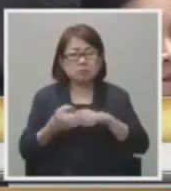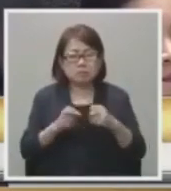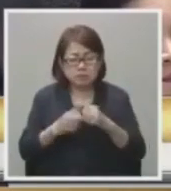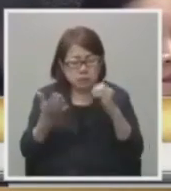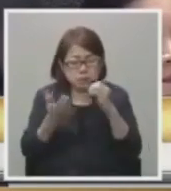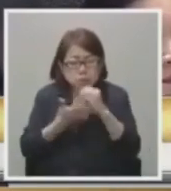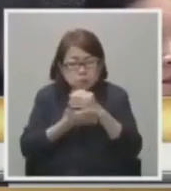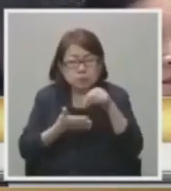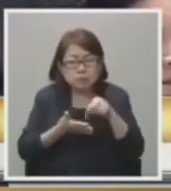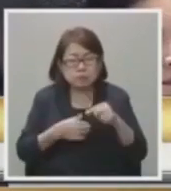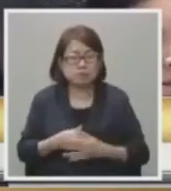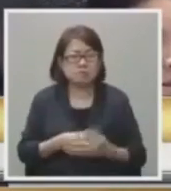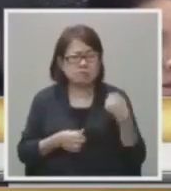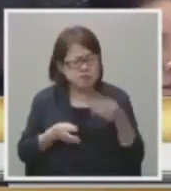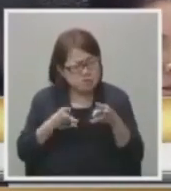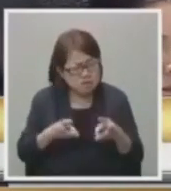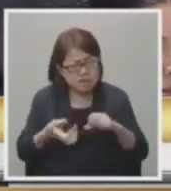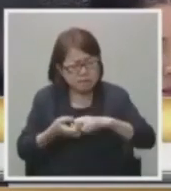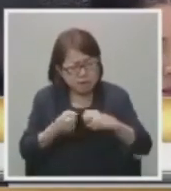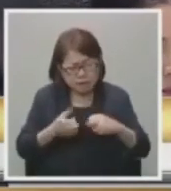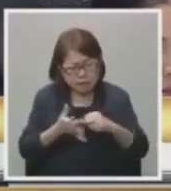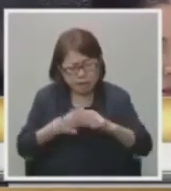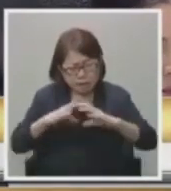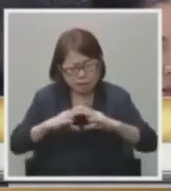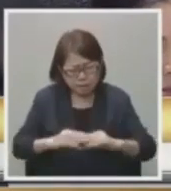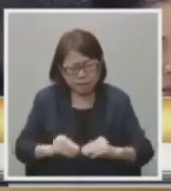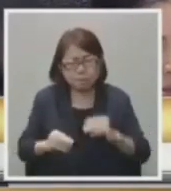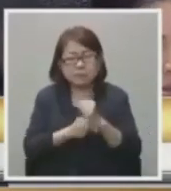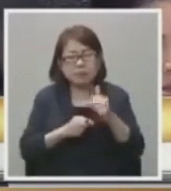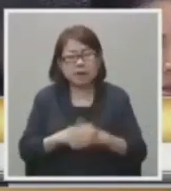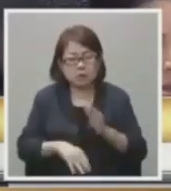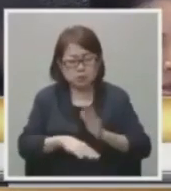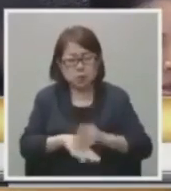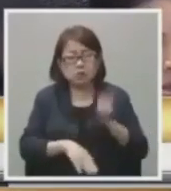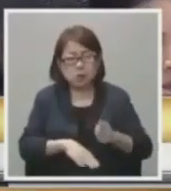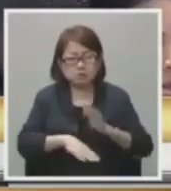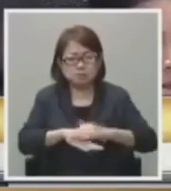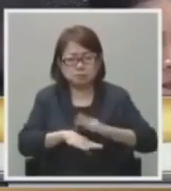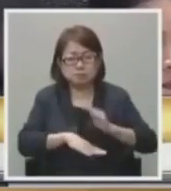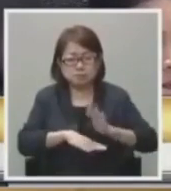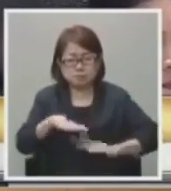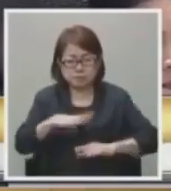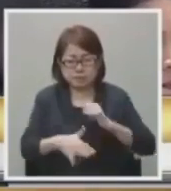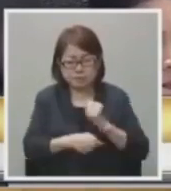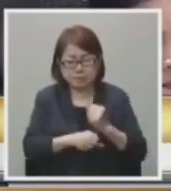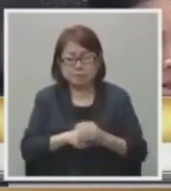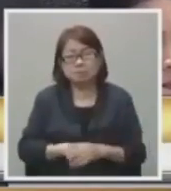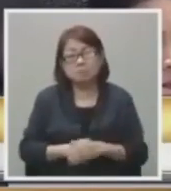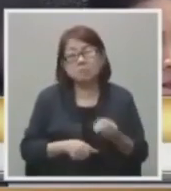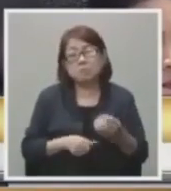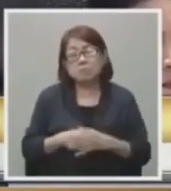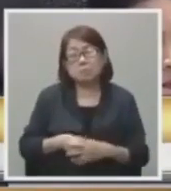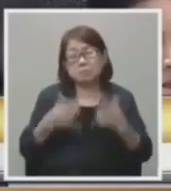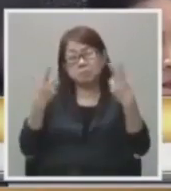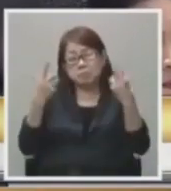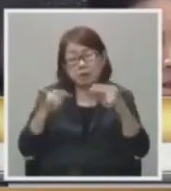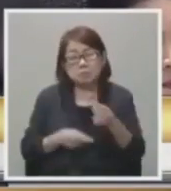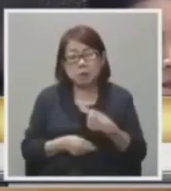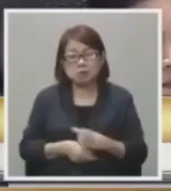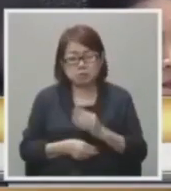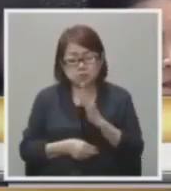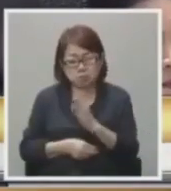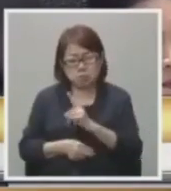มันมีวิธีทางแก้ให้ลดลงถ้าท่านใช้ฝีมือเพราะท่านจะบอกว่าโอ้ยผมไม่ได้ดูโดยตรงไม่จริงหรอ